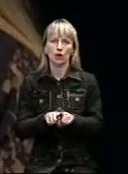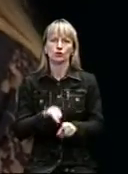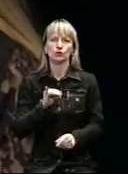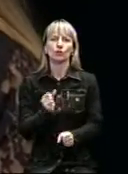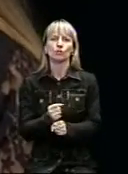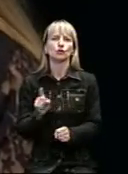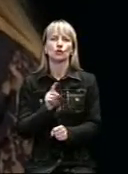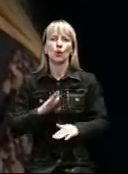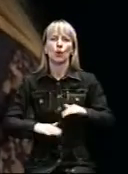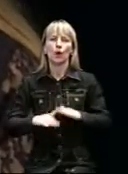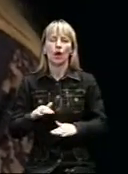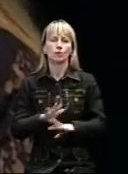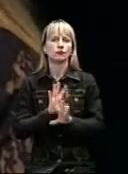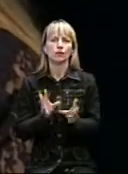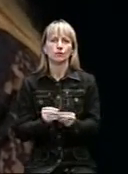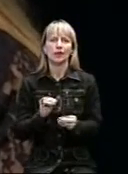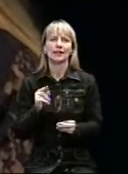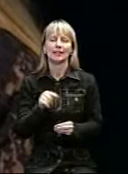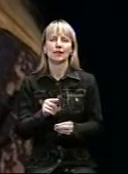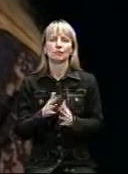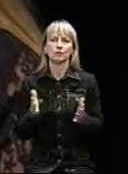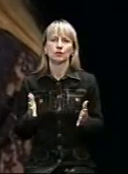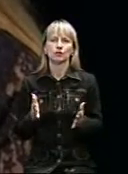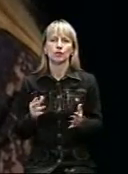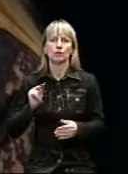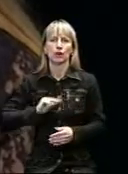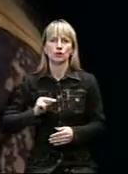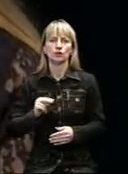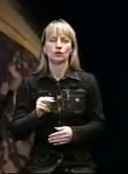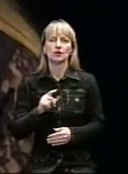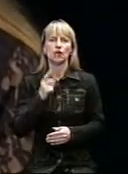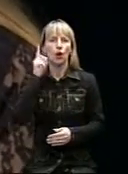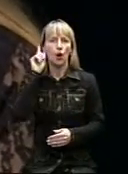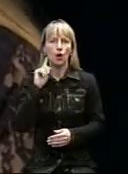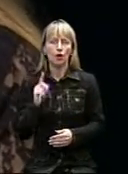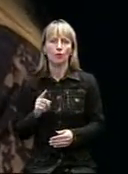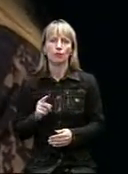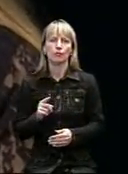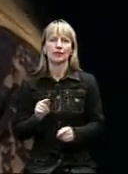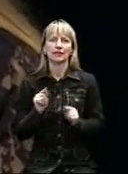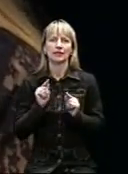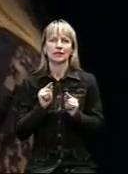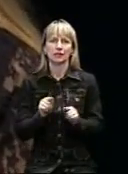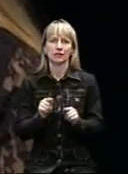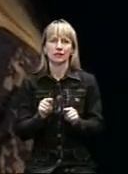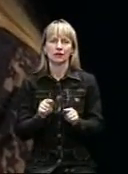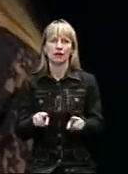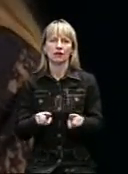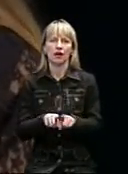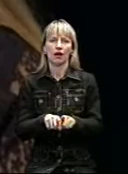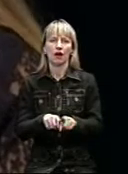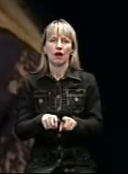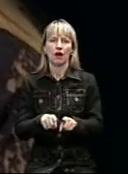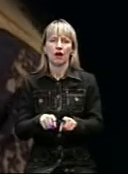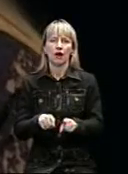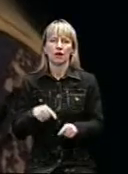роблячи щось руками взагалі, а тим паче працюючи з кольором, ти як розряджуєшся. І